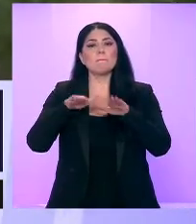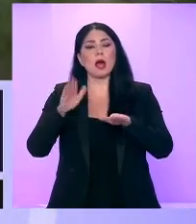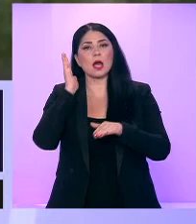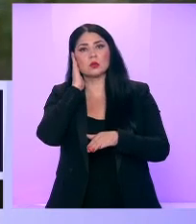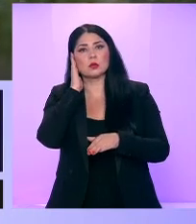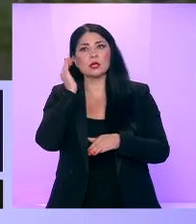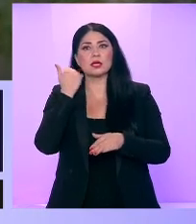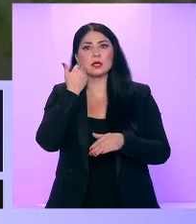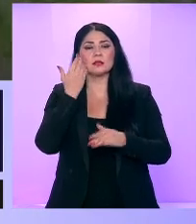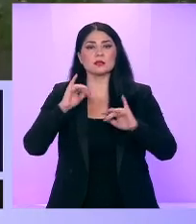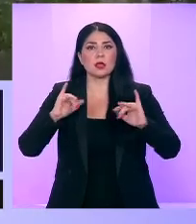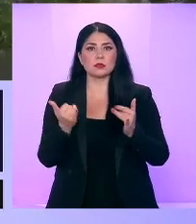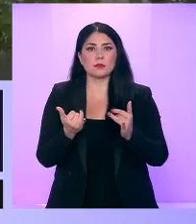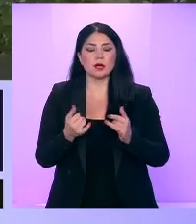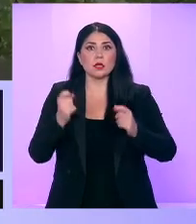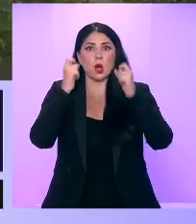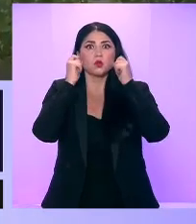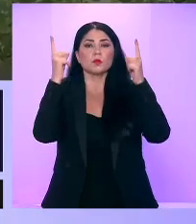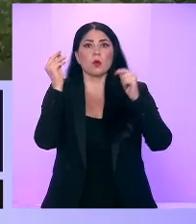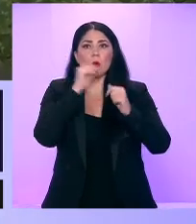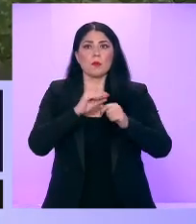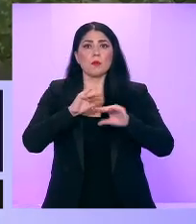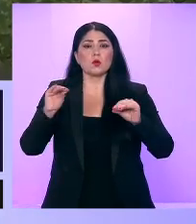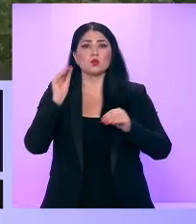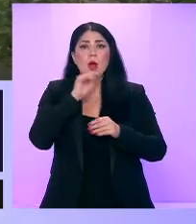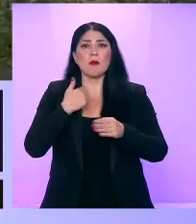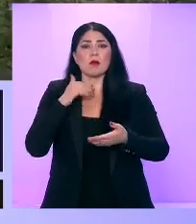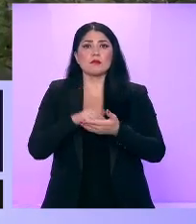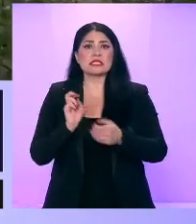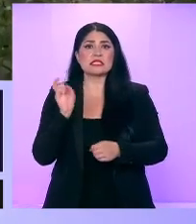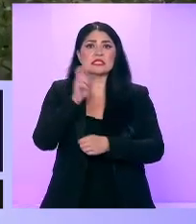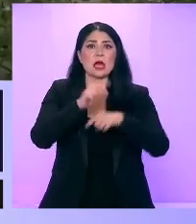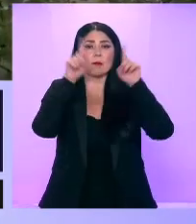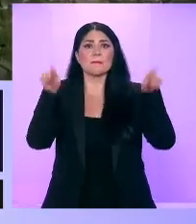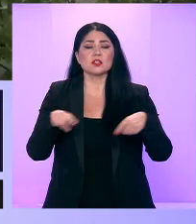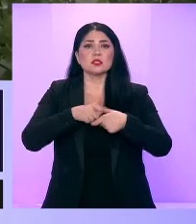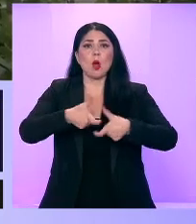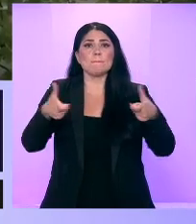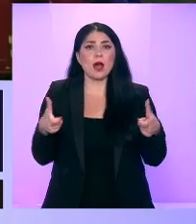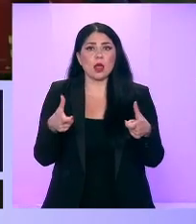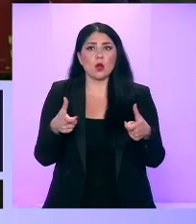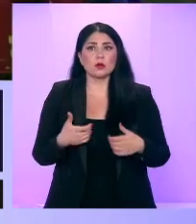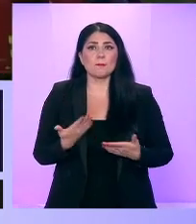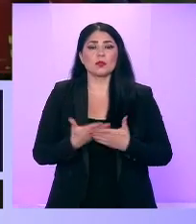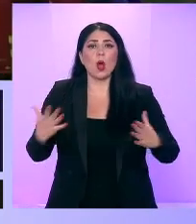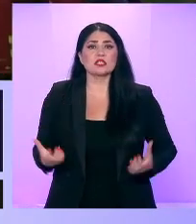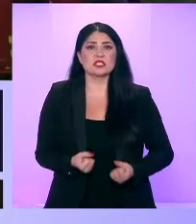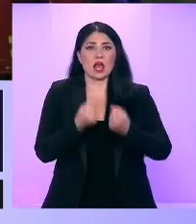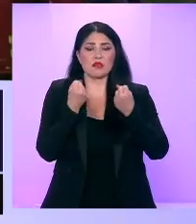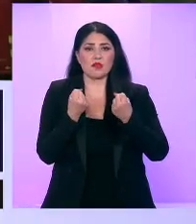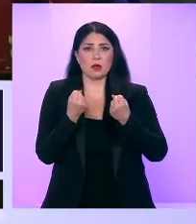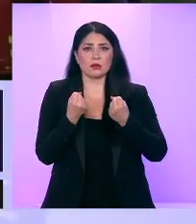deflagrație și au fost luați prin surprindere. Din păcate, mulți dintre ei au fost nevoiți să sară de la geamuri și de la balconul clădirii pentru a se